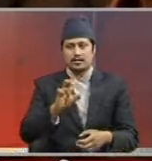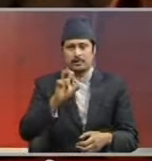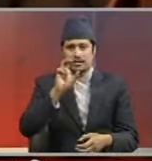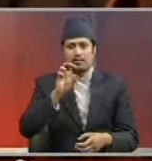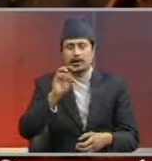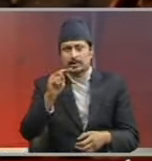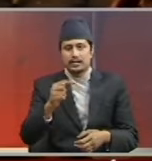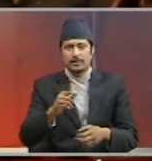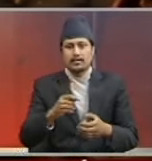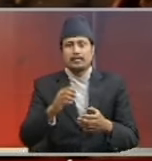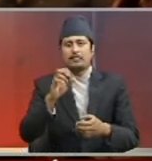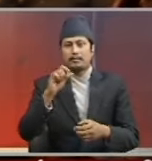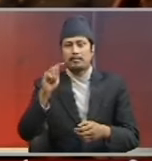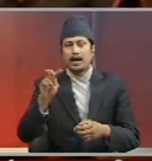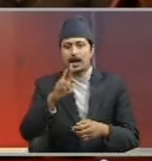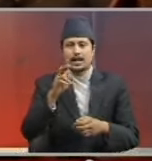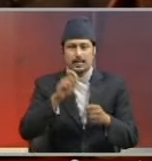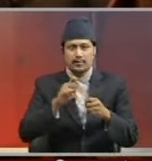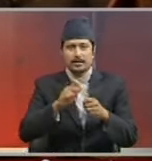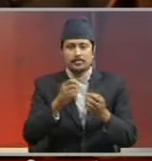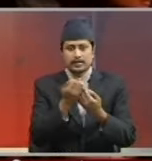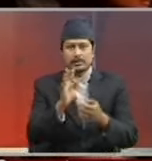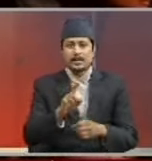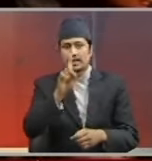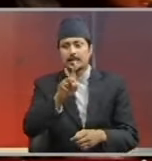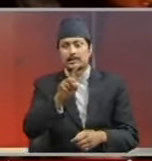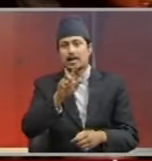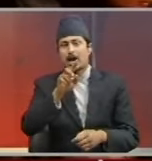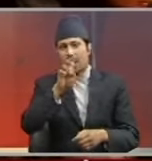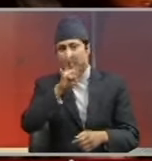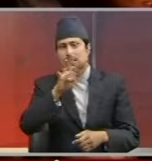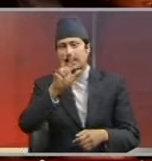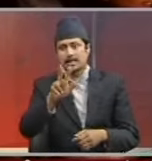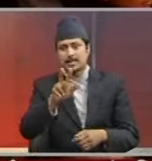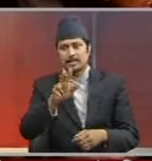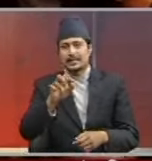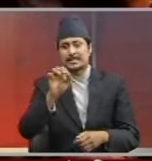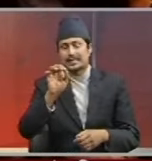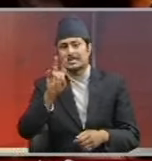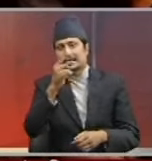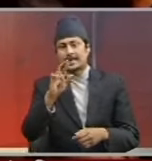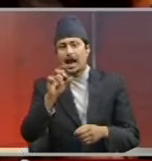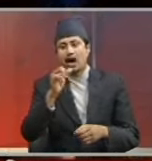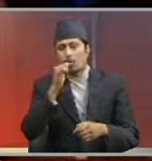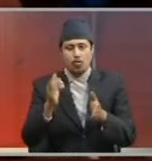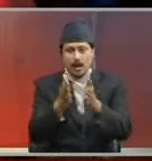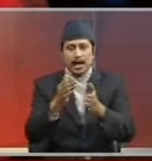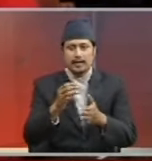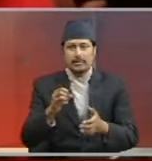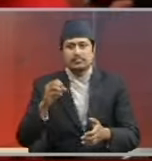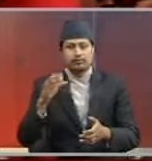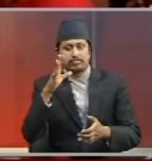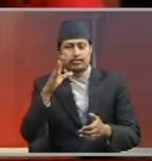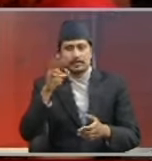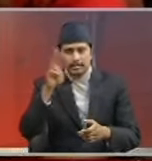इन्डस्ट्रियल पार्क निर्माण गर्दैछ भने 148 मेगावटको स्टेरा खोला हाइड्रो पावर र